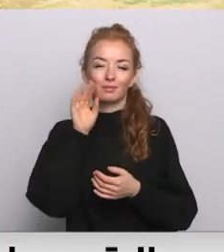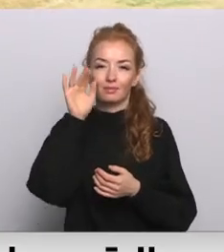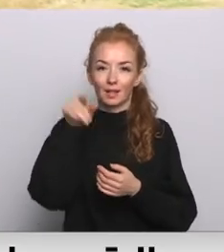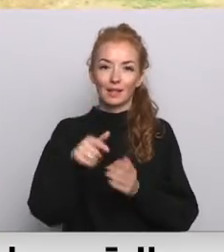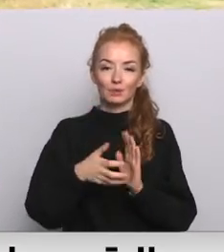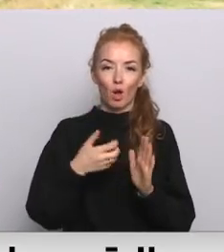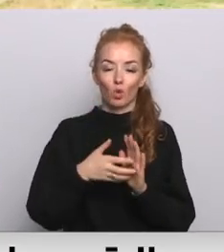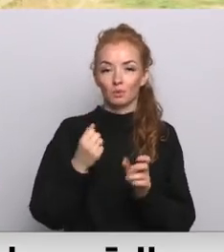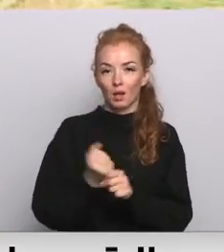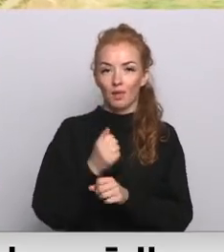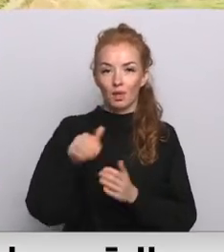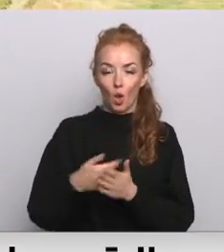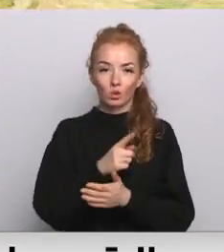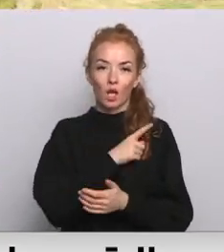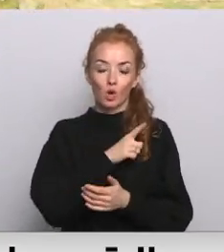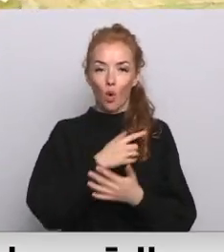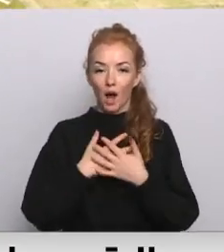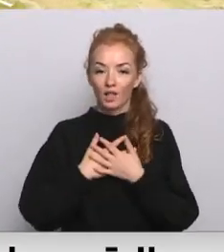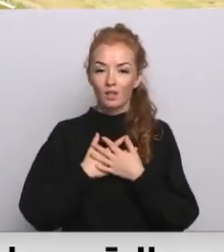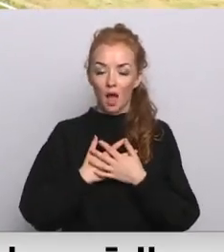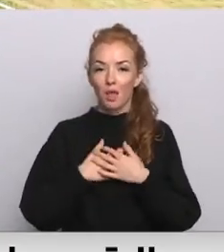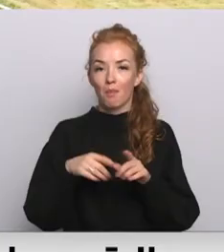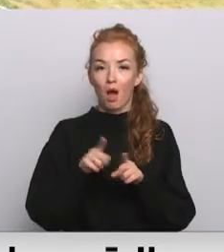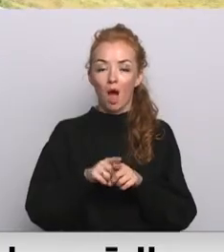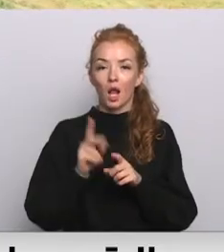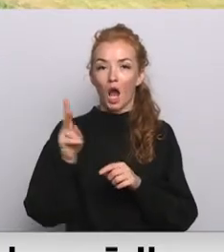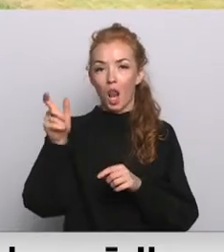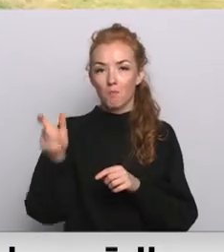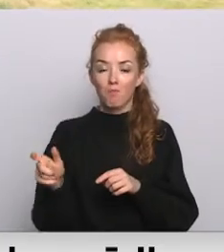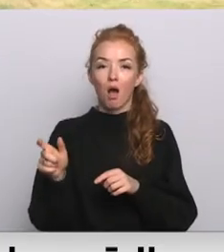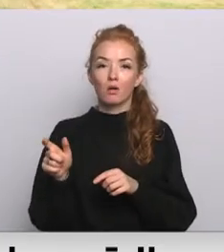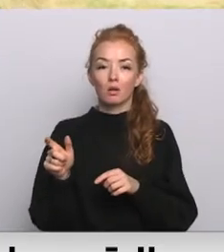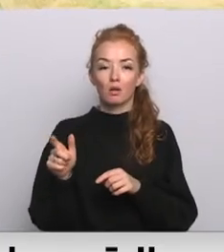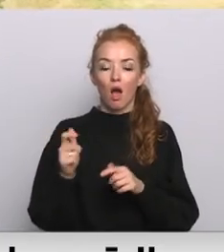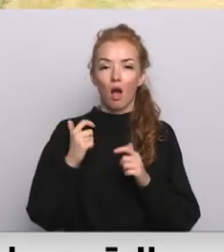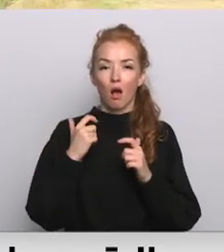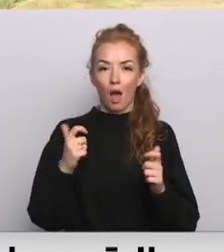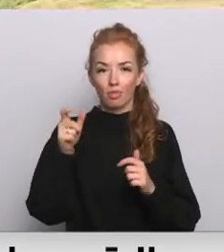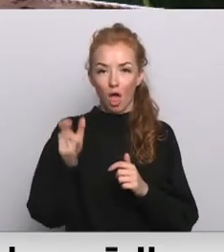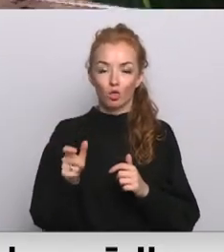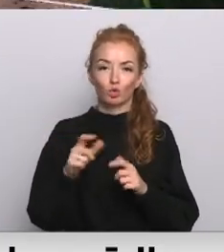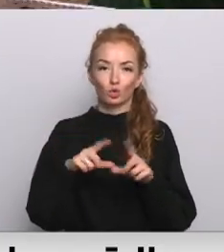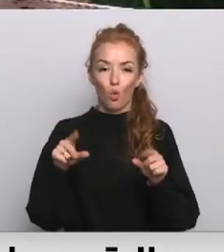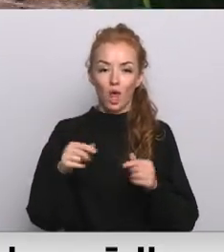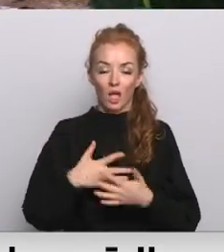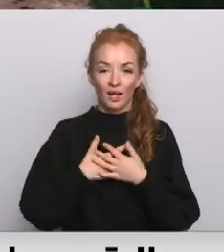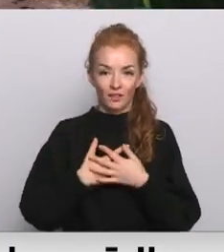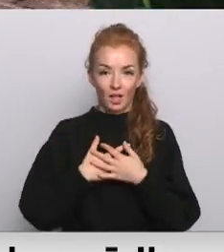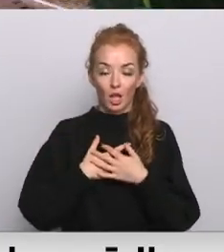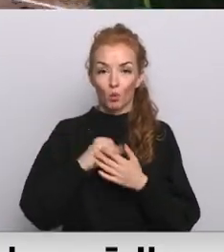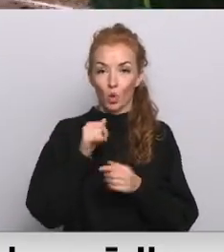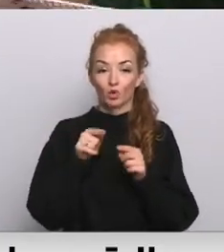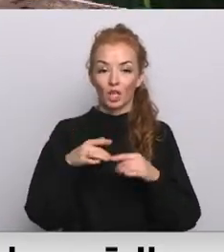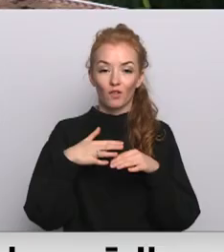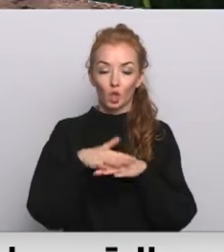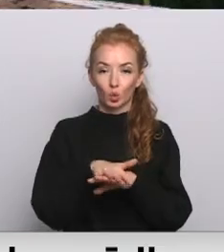izmantojam gan jaunsargu aktivitātēm, gan arī pulkvežu Kalpaka kadetu skolas kadetu aktivitātēm, jo šī infrastruktūra